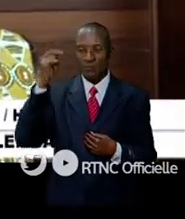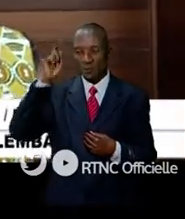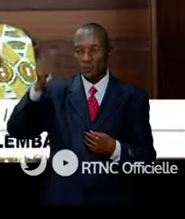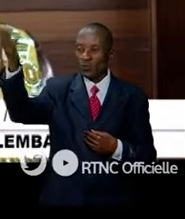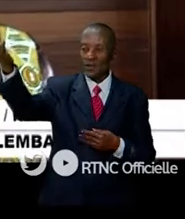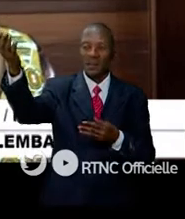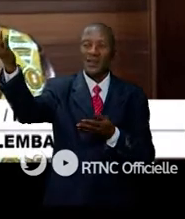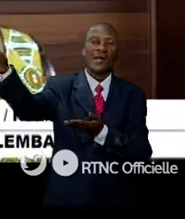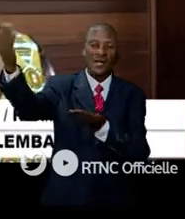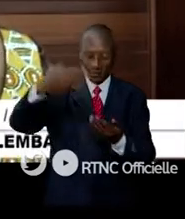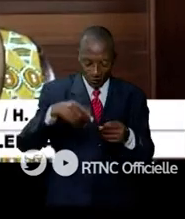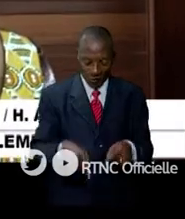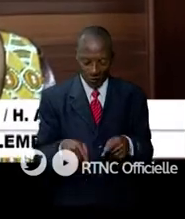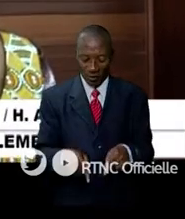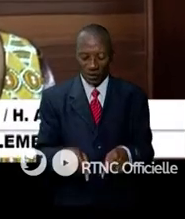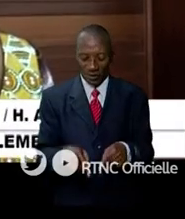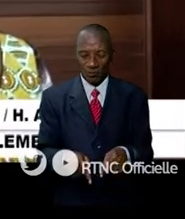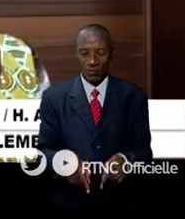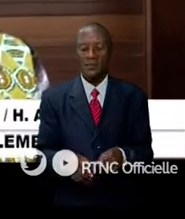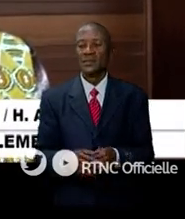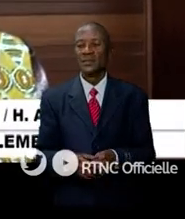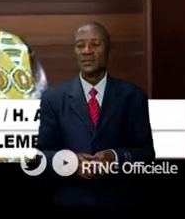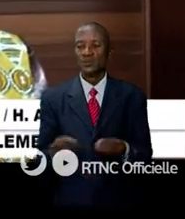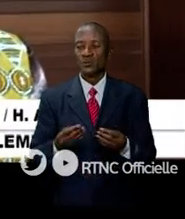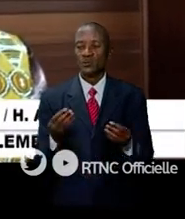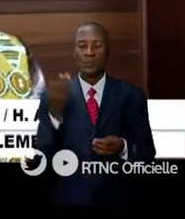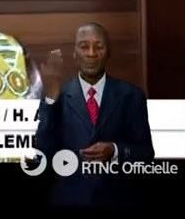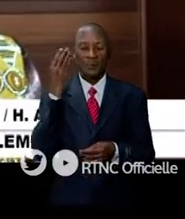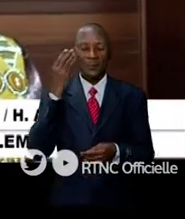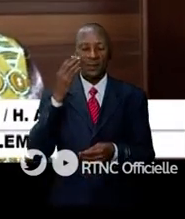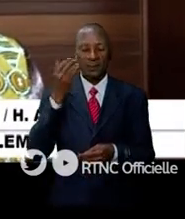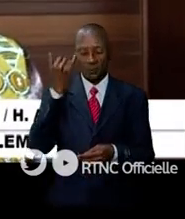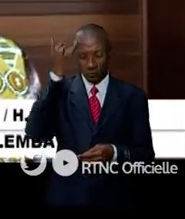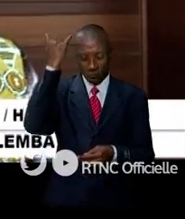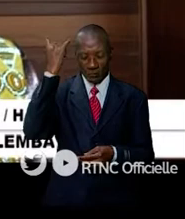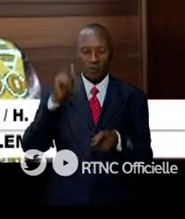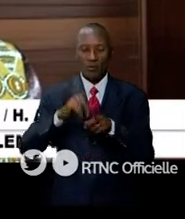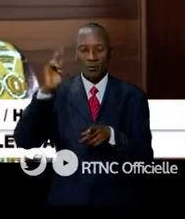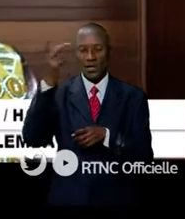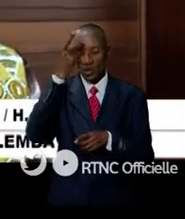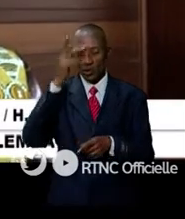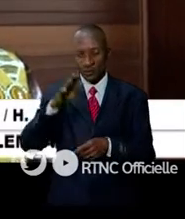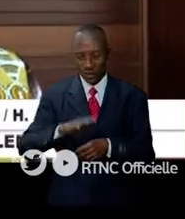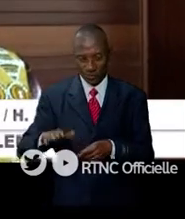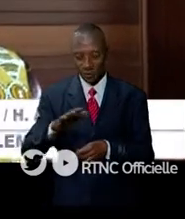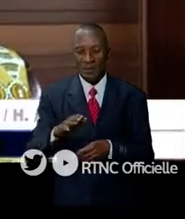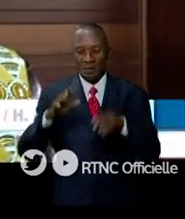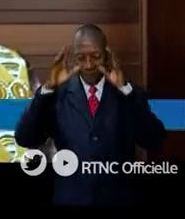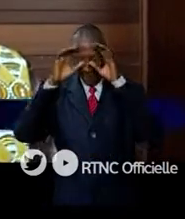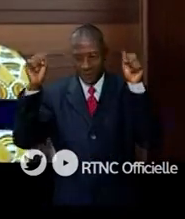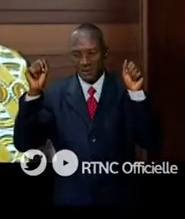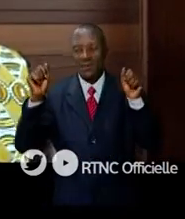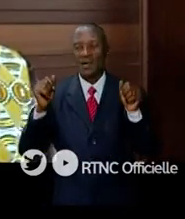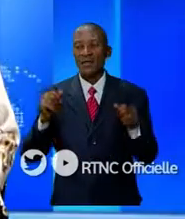pays. Lumumba est héros national et le président du Sénat est à nos côtés et cela fait notre